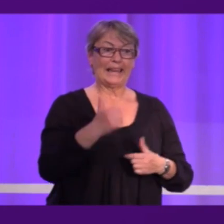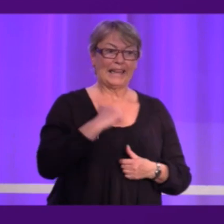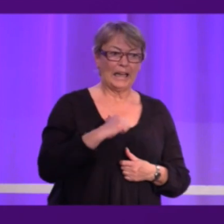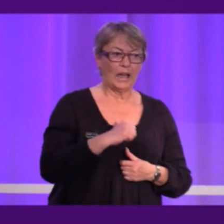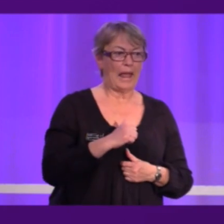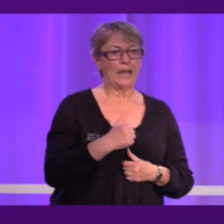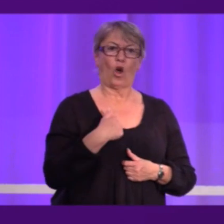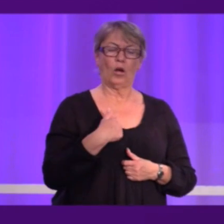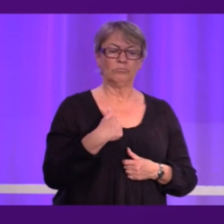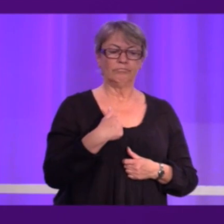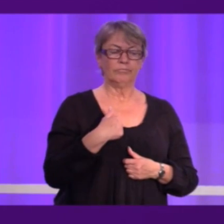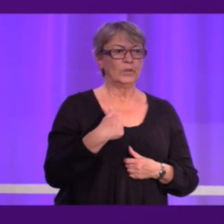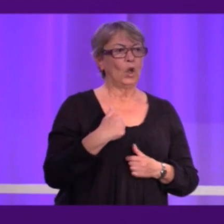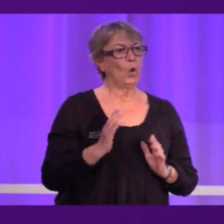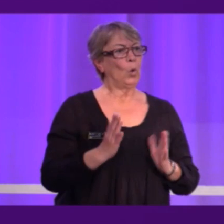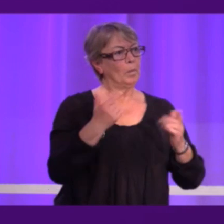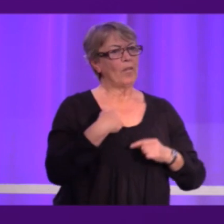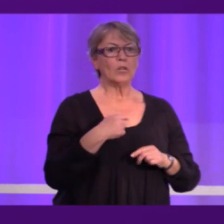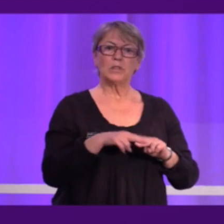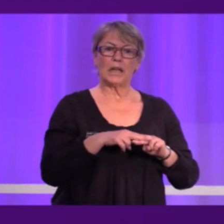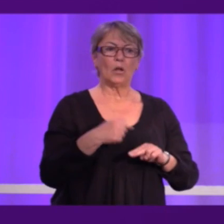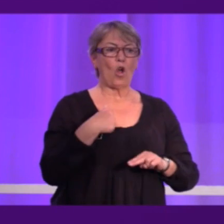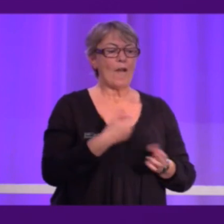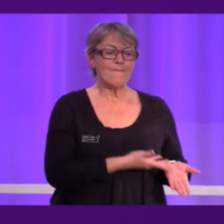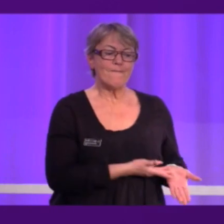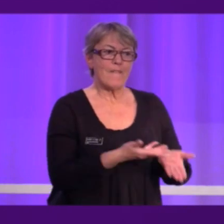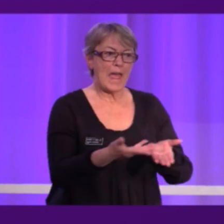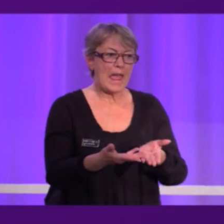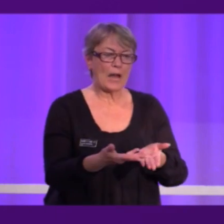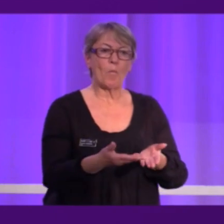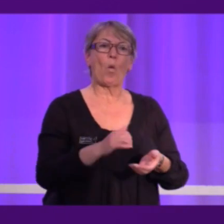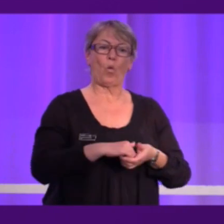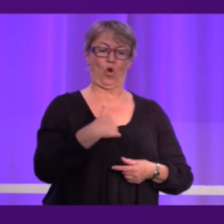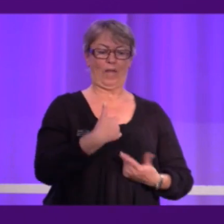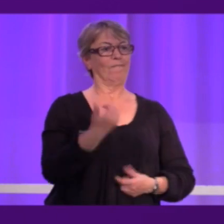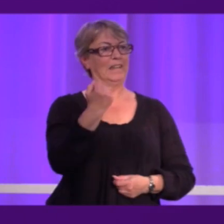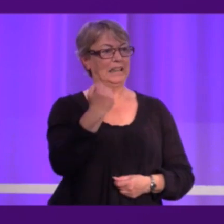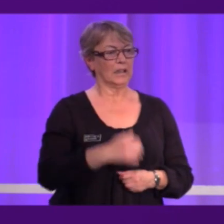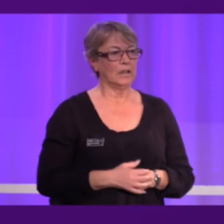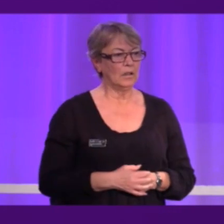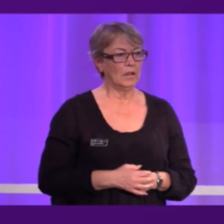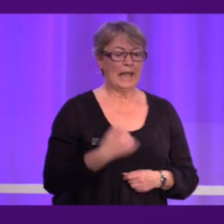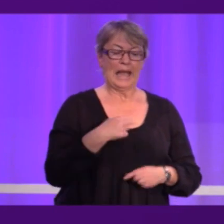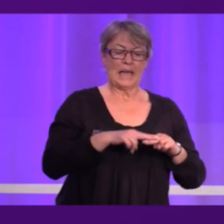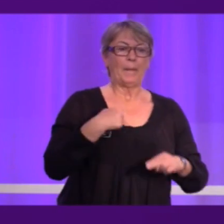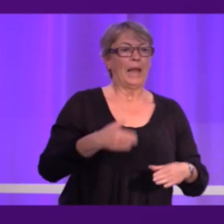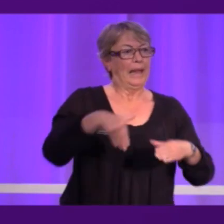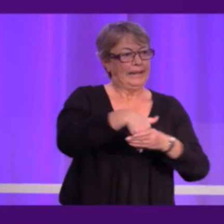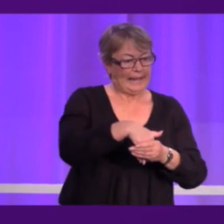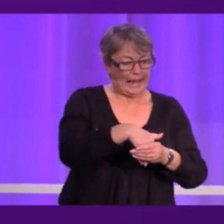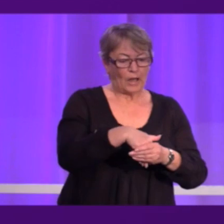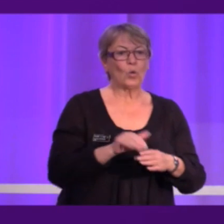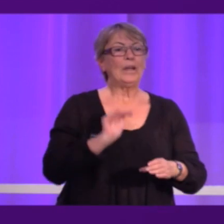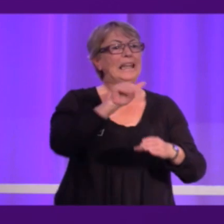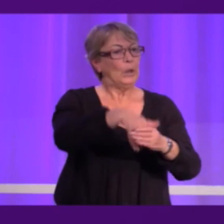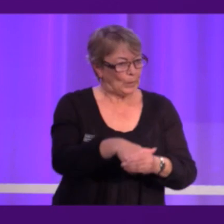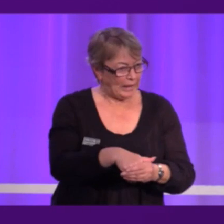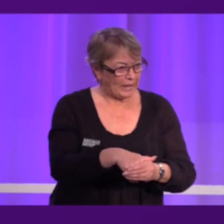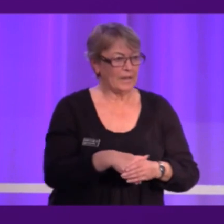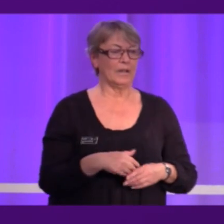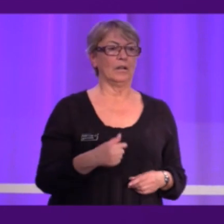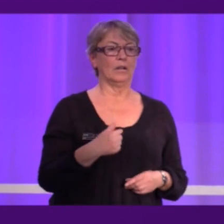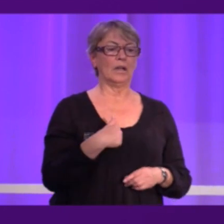då upplever jag att jag känner mig välkommen och viktig. Jag känner mig delaktig och inkluderad.